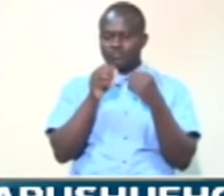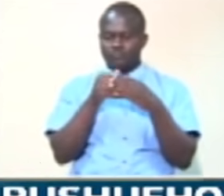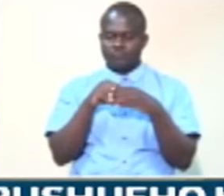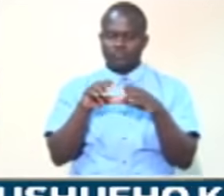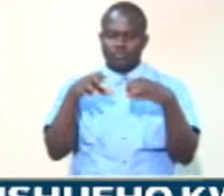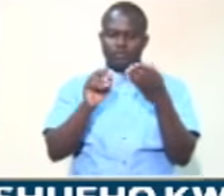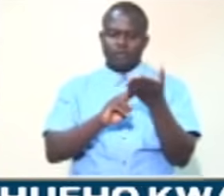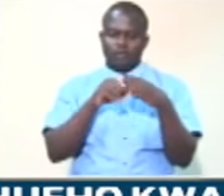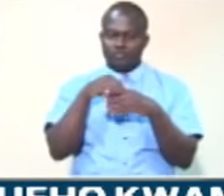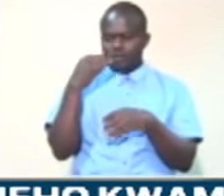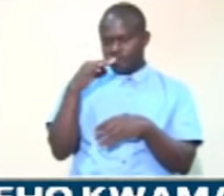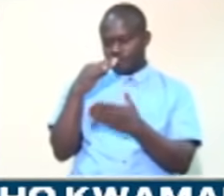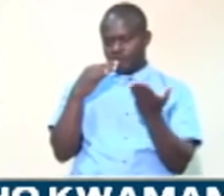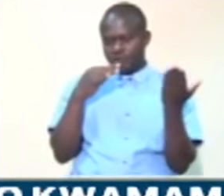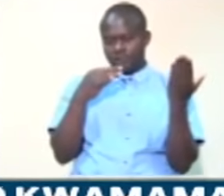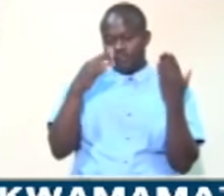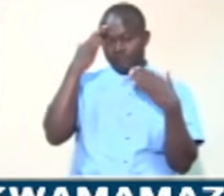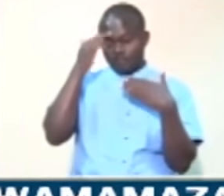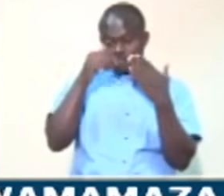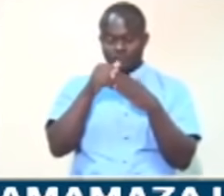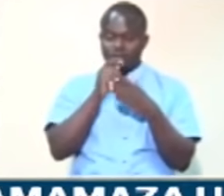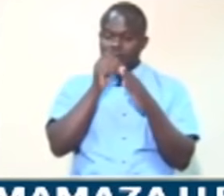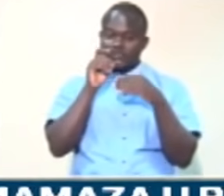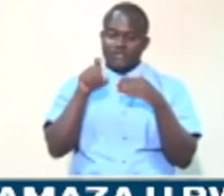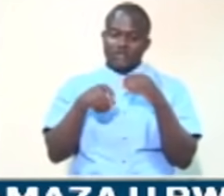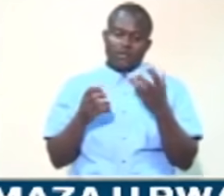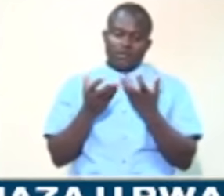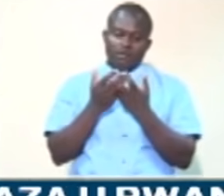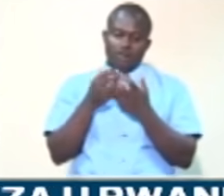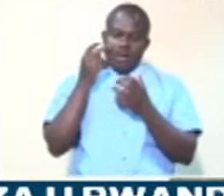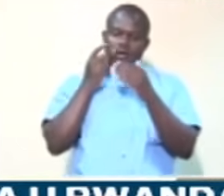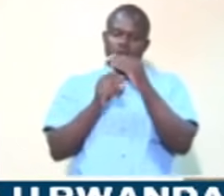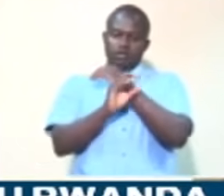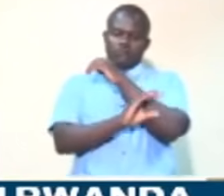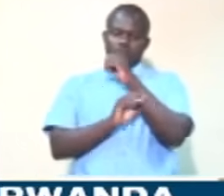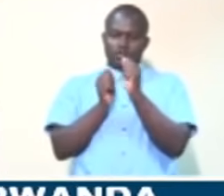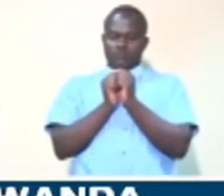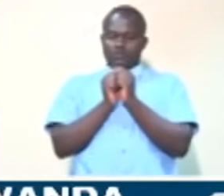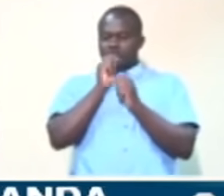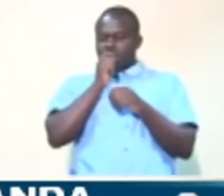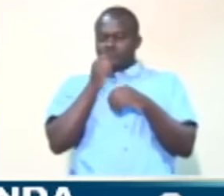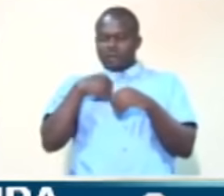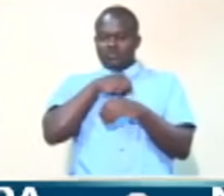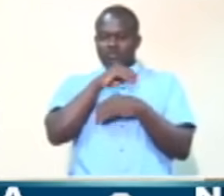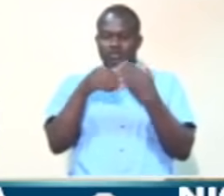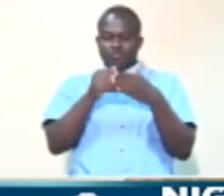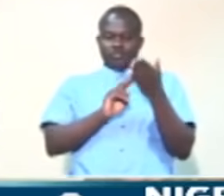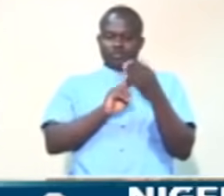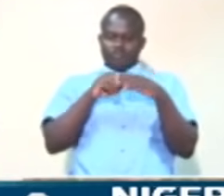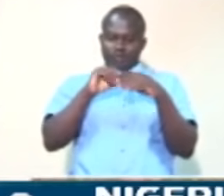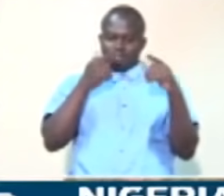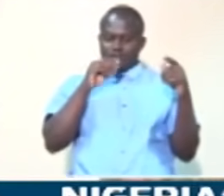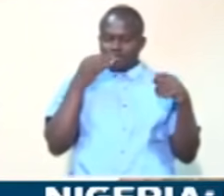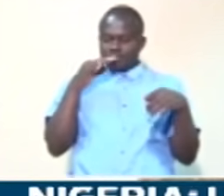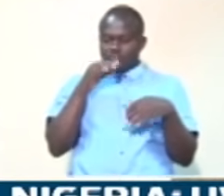ihuriro ry'abakoresha igifaransa hibukirwa ko abanyamakuru bakwiye kujyana n'icyerekezo cy'igihugu. Abanyamakuru bacu bakoresha ururimi